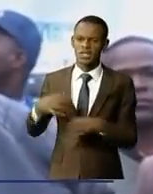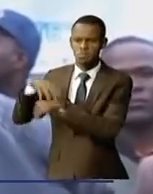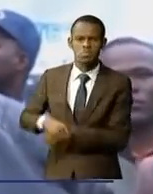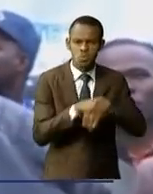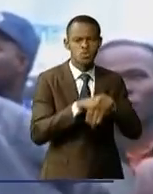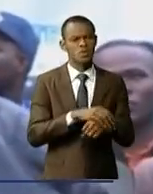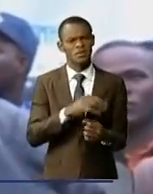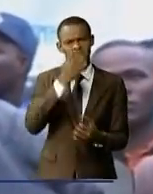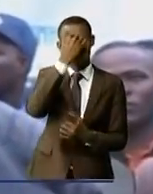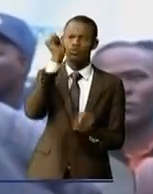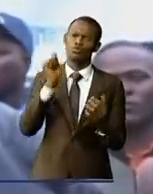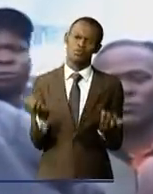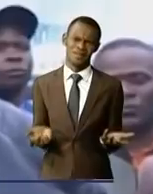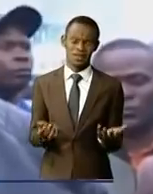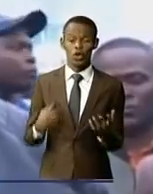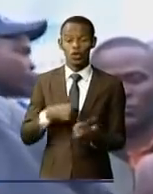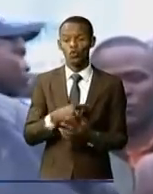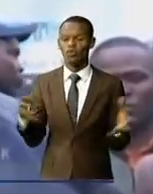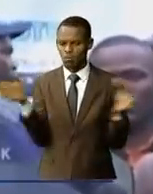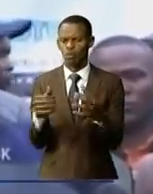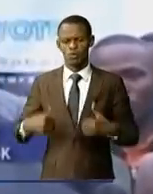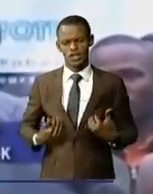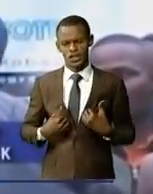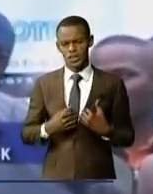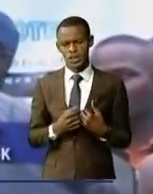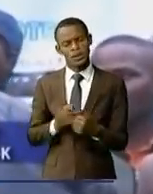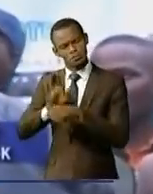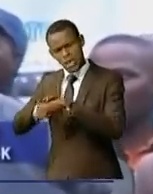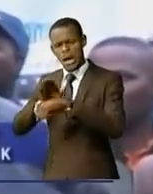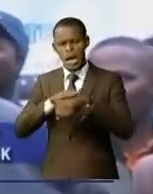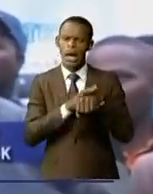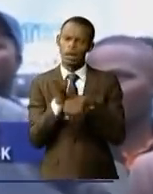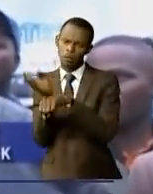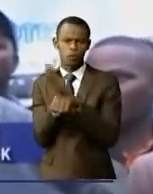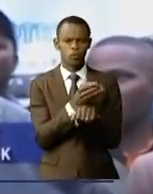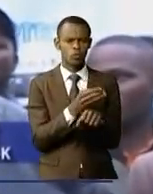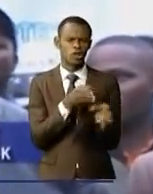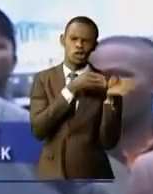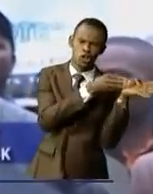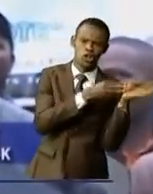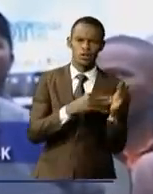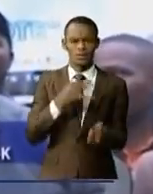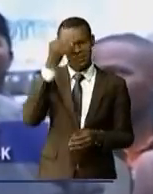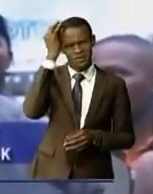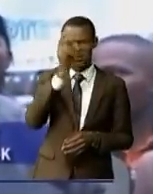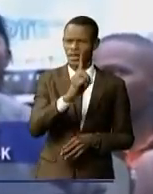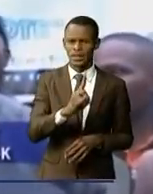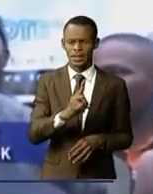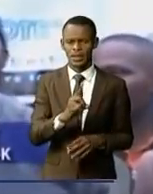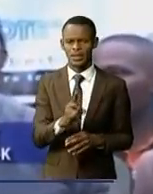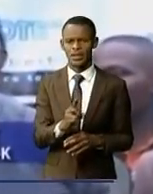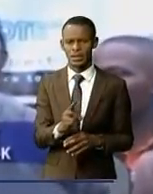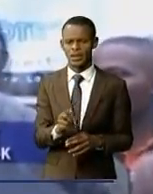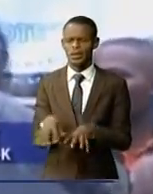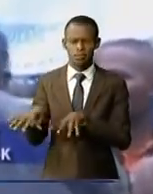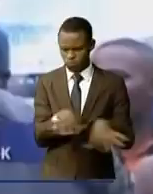à se désolidariser avec les groupes armés, à évoluer dans le sport et à évoluer dans d'autres activités. Mais aujourd'hui, nous avons voulu